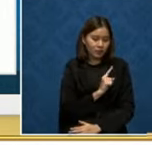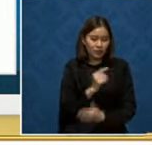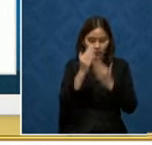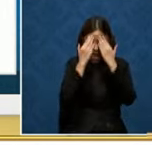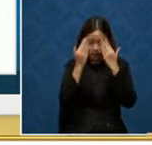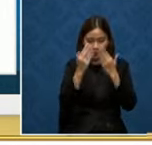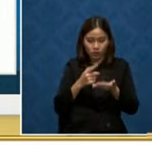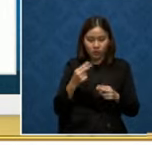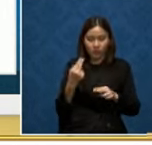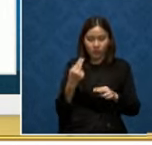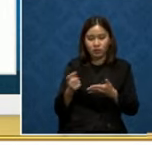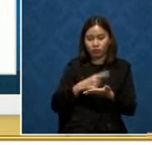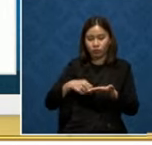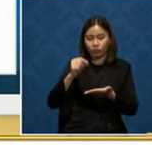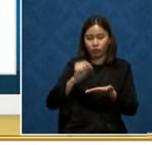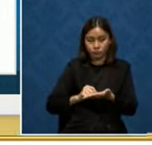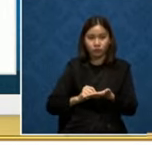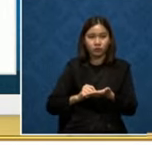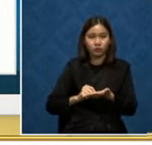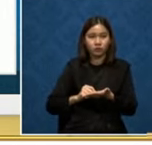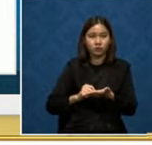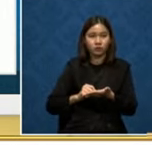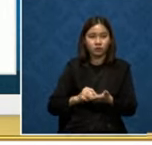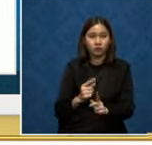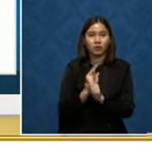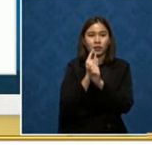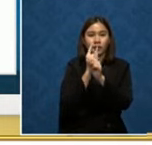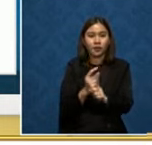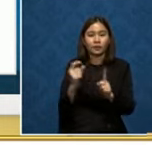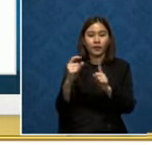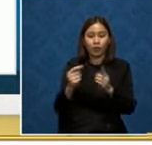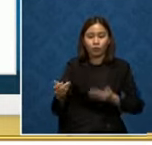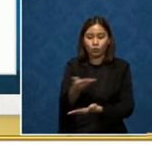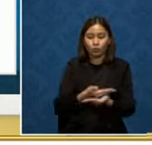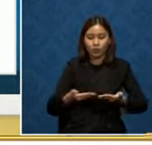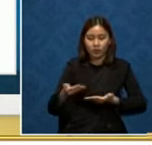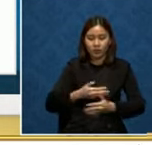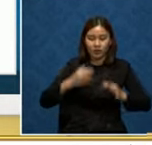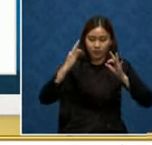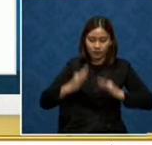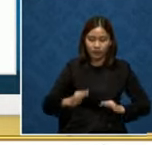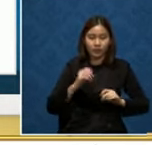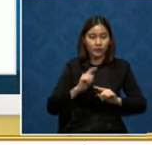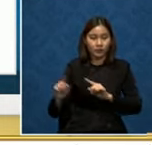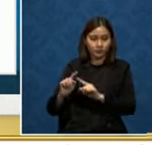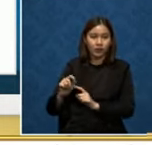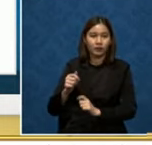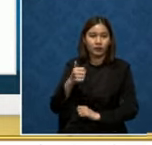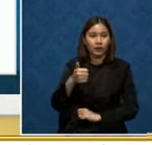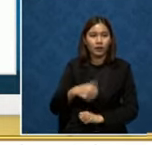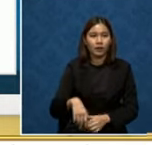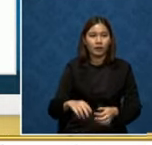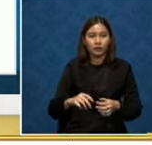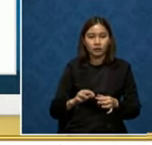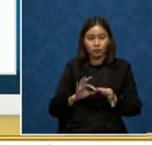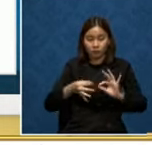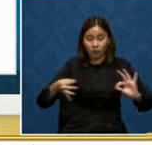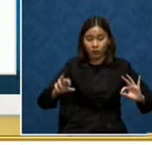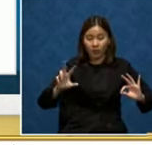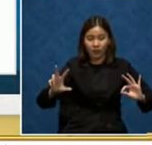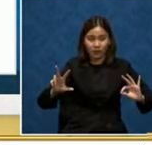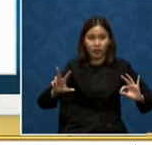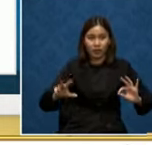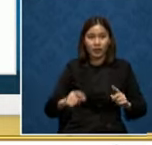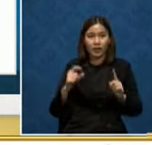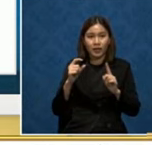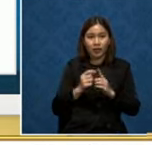และลง Garrishan มือชื่อไวคำพิภาคศาตามคำวิธษายชี้ขาดนั้ด้วยและัค 5.คำวธษ